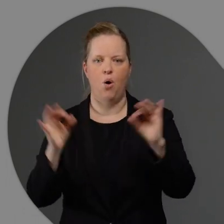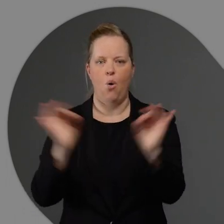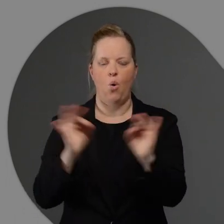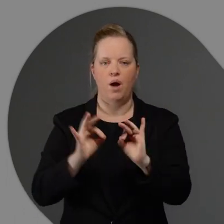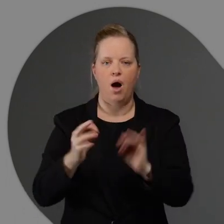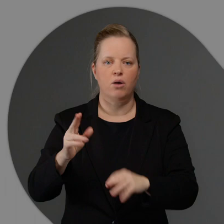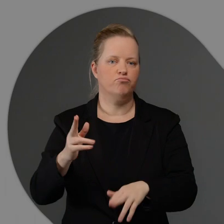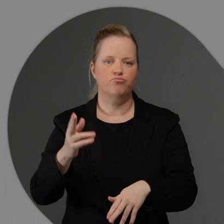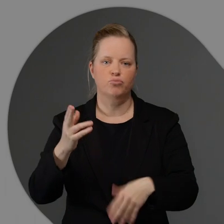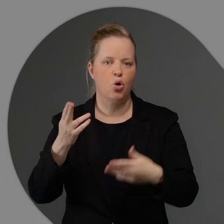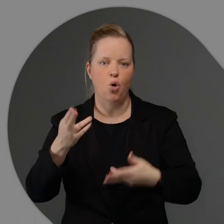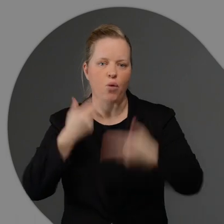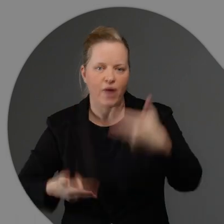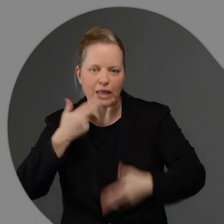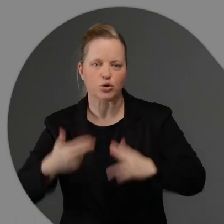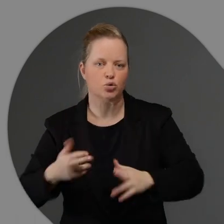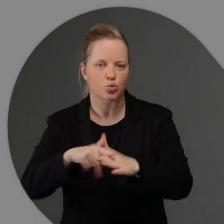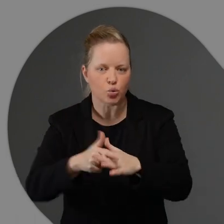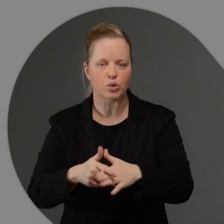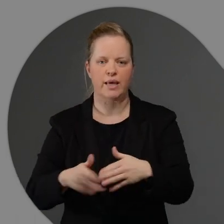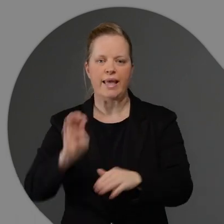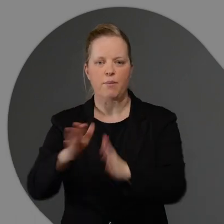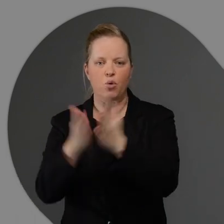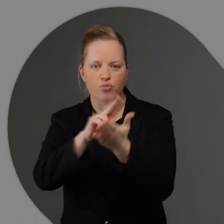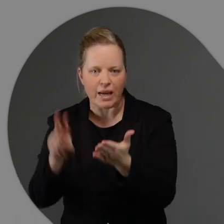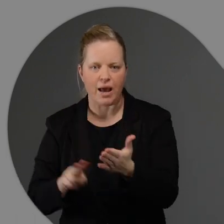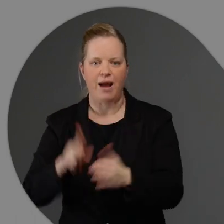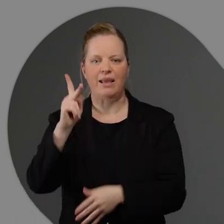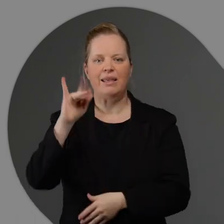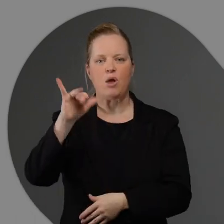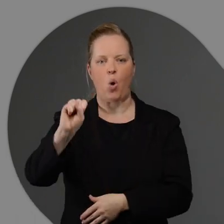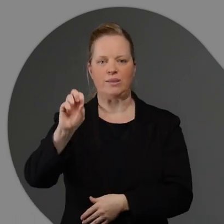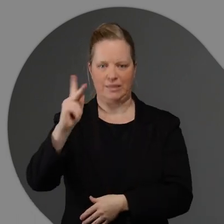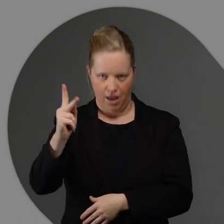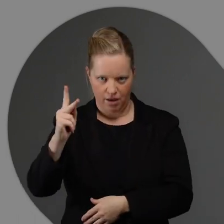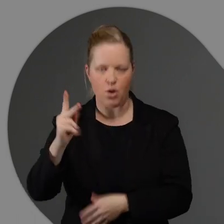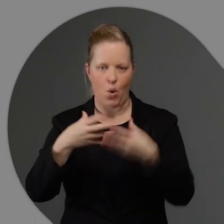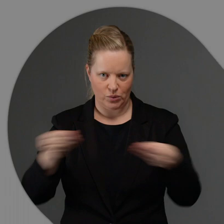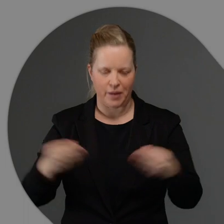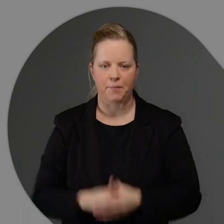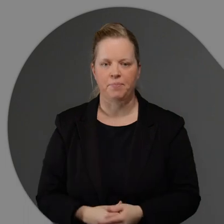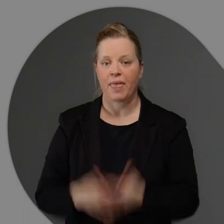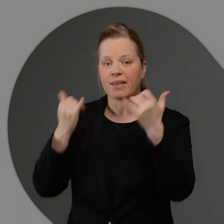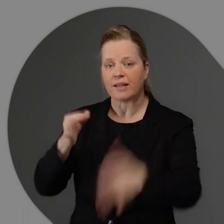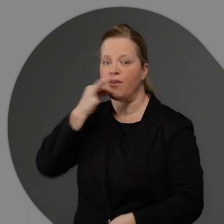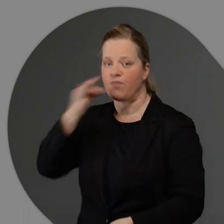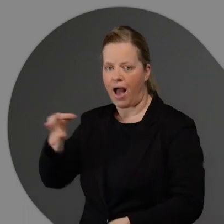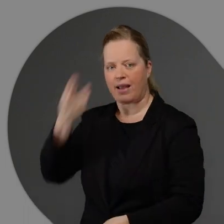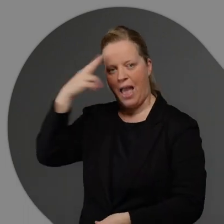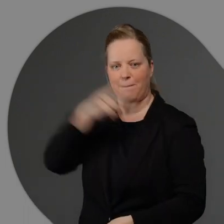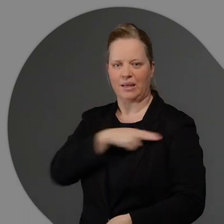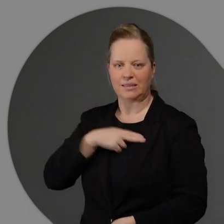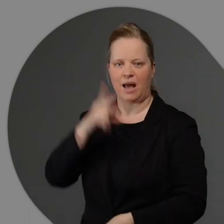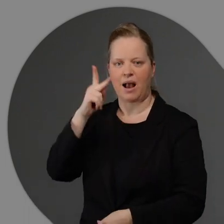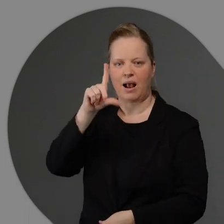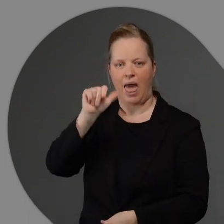Online-Shop, für Konferenztools, E-Book-Reader, Kiosklösungen und so weiter. Wir fragen Magister Klaus Höckner nach seiner Position